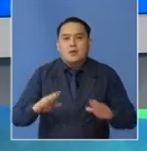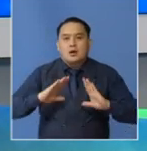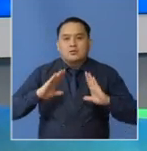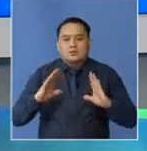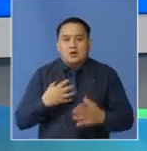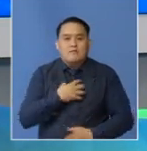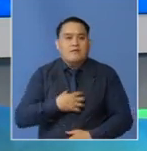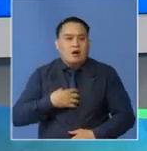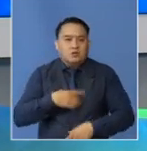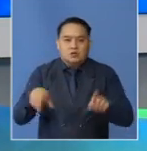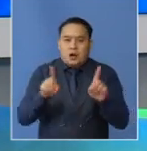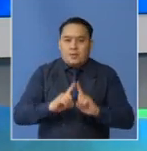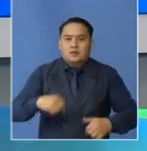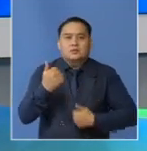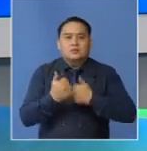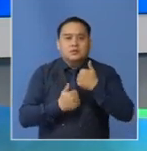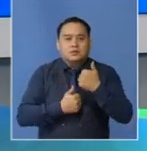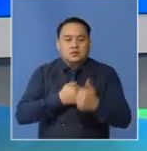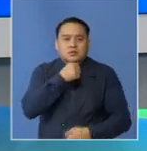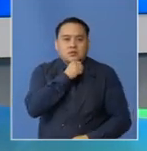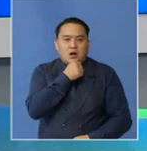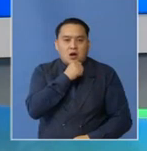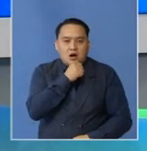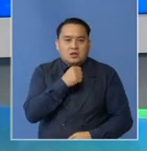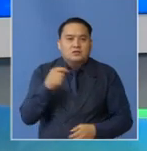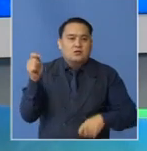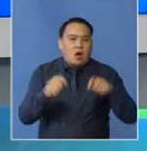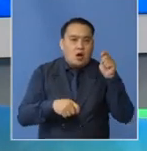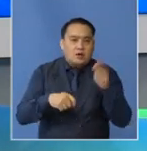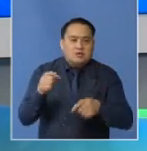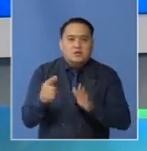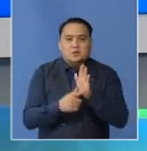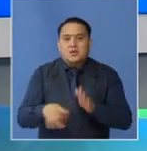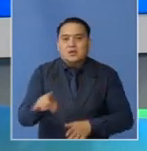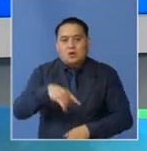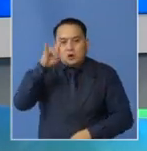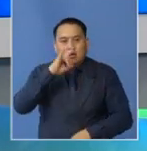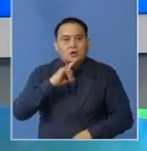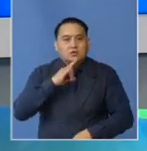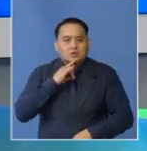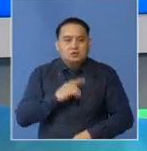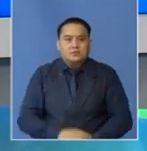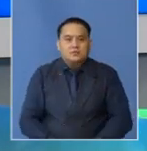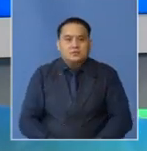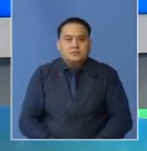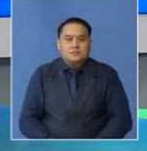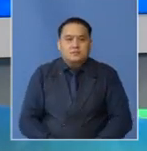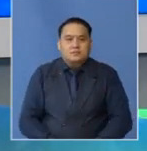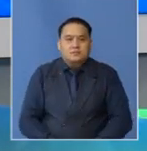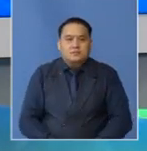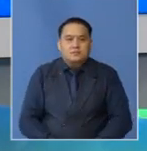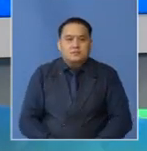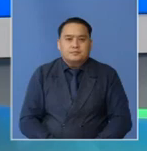событие ознаменовалось необычным состязанием среди аксакалов, съехавшихся из 7 регионов страны. Подробности в материале